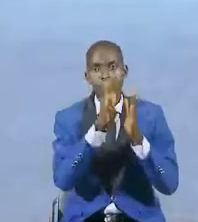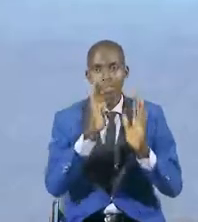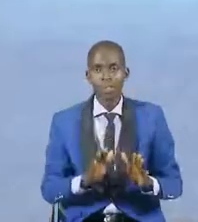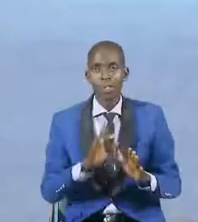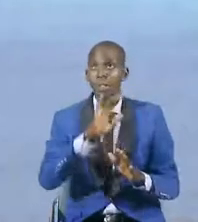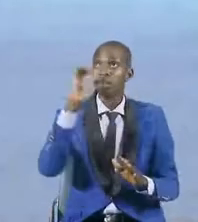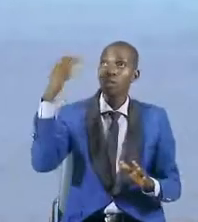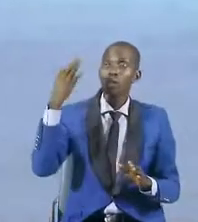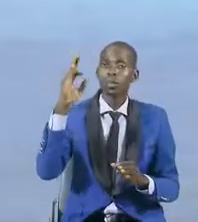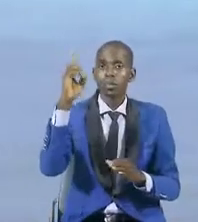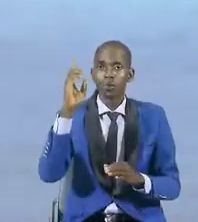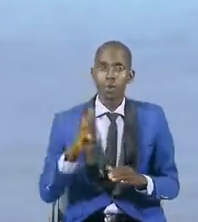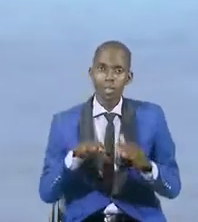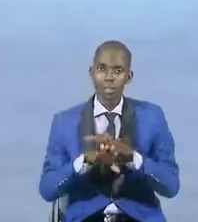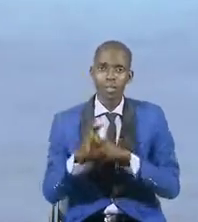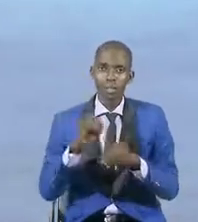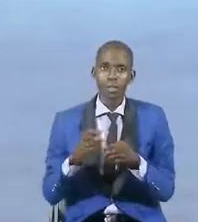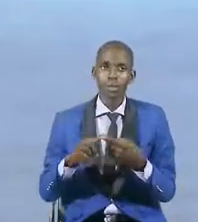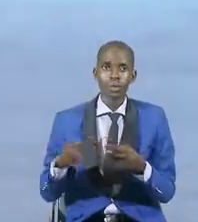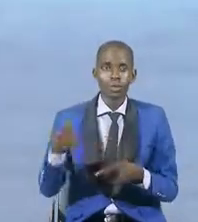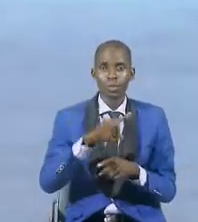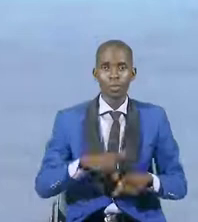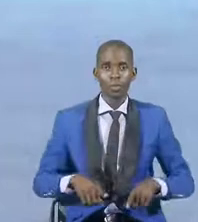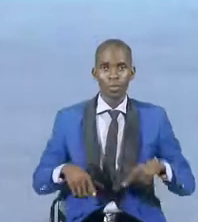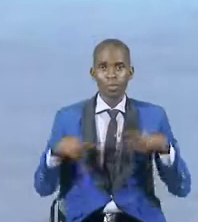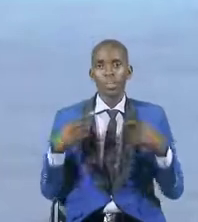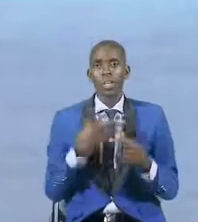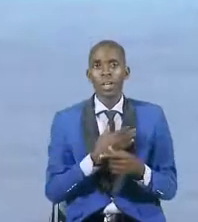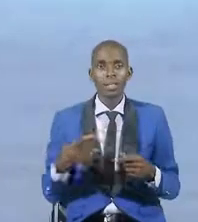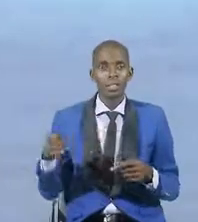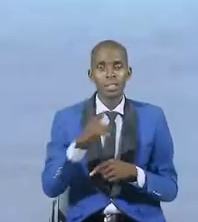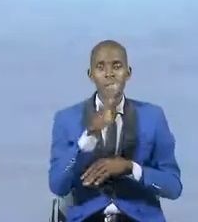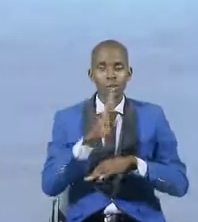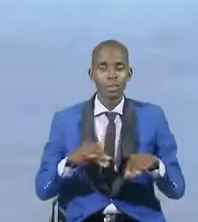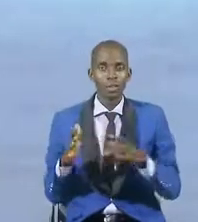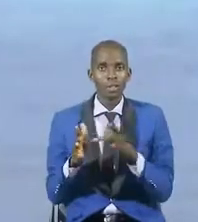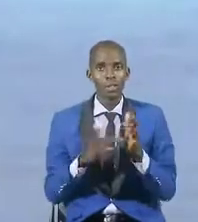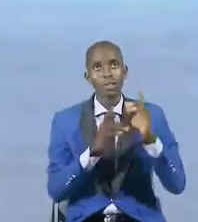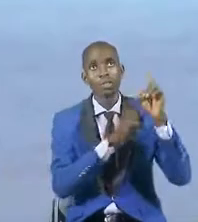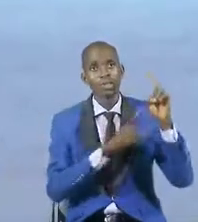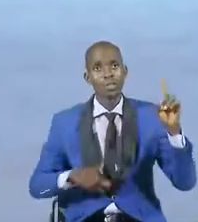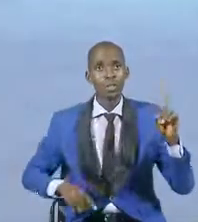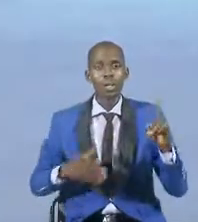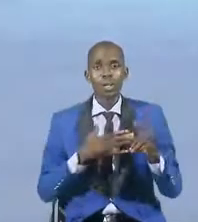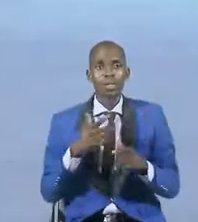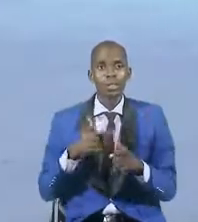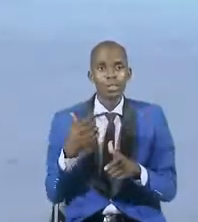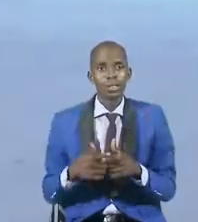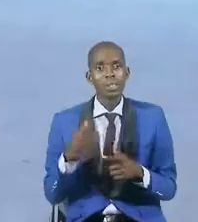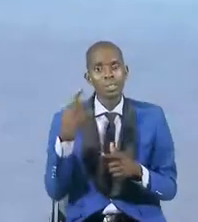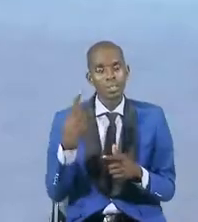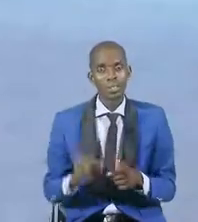entrée dans leur vie. La transformation est survenue dans leur vie. Maintenant, il appelle Jésus Seigneur.